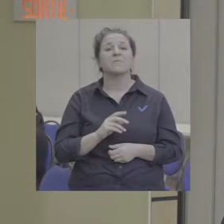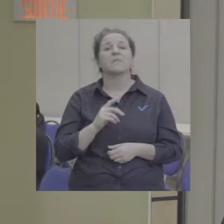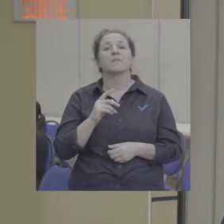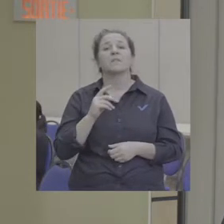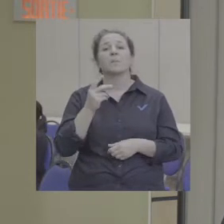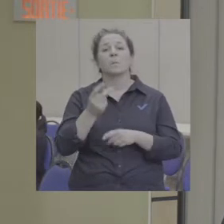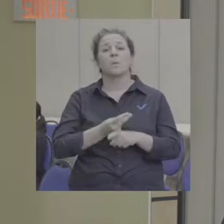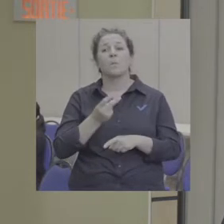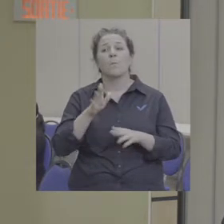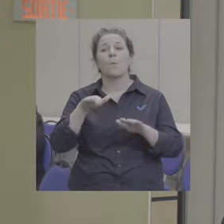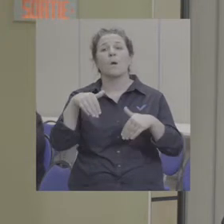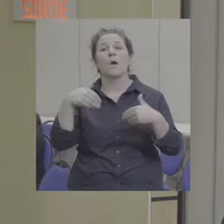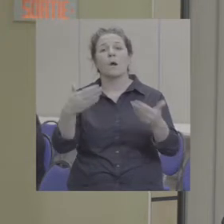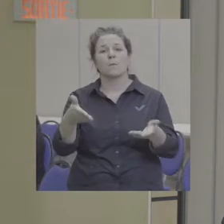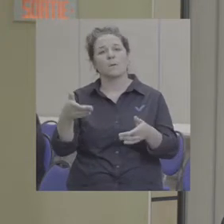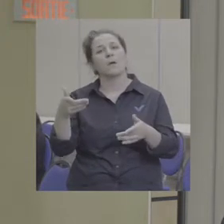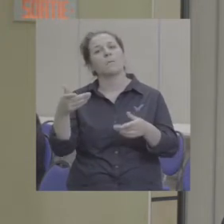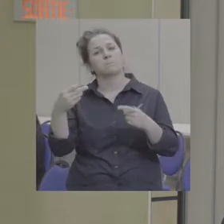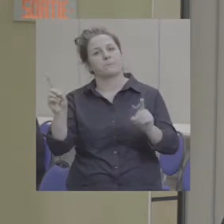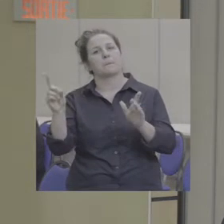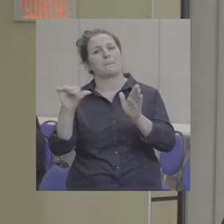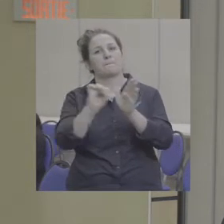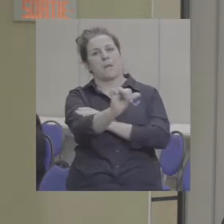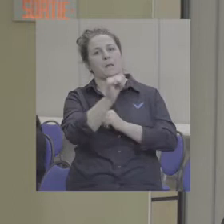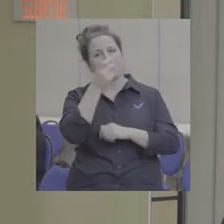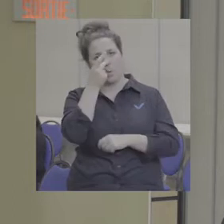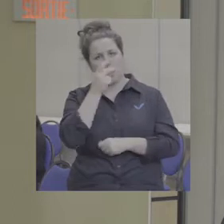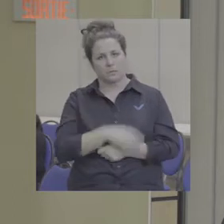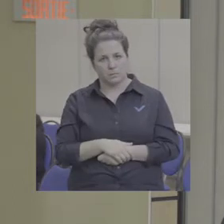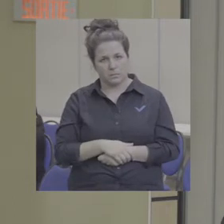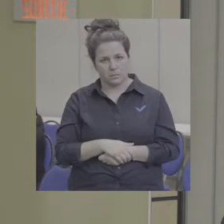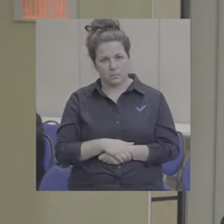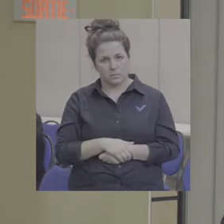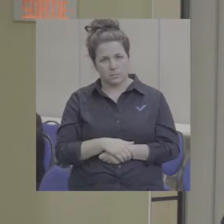Finalement, au bout de 2 mois, ils ont payé la toilette.